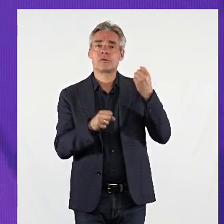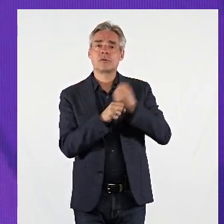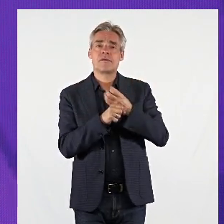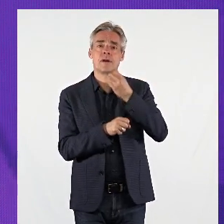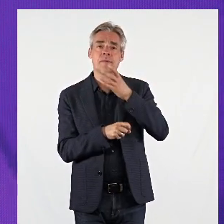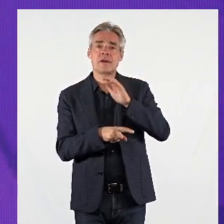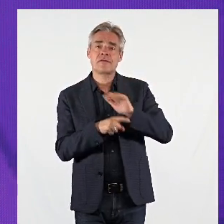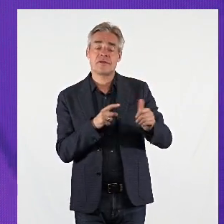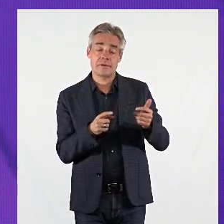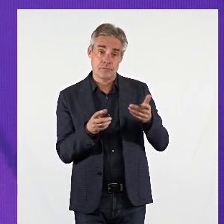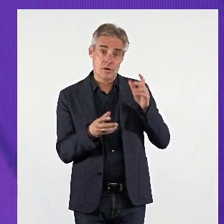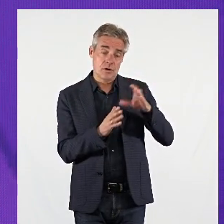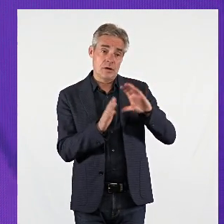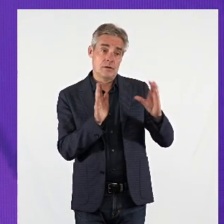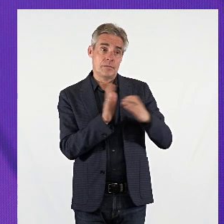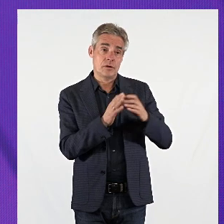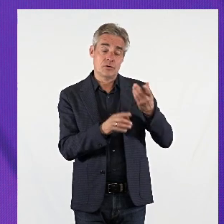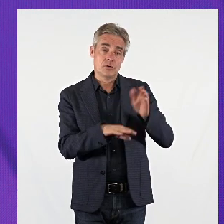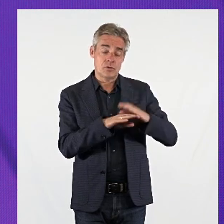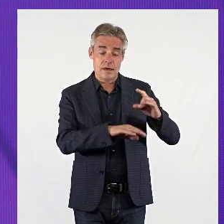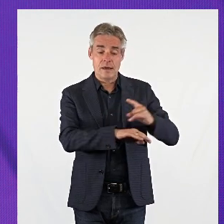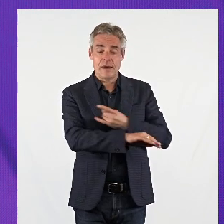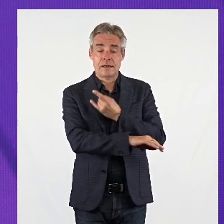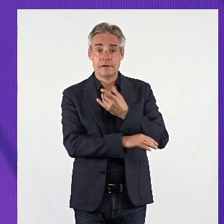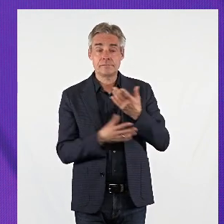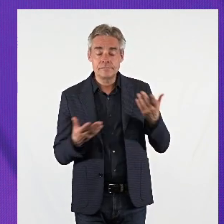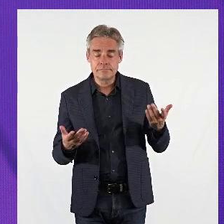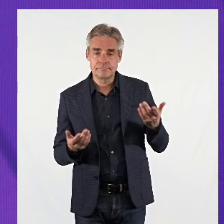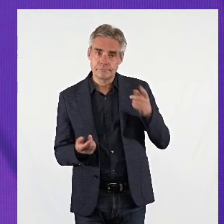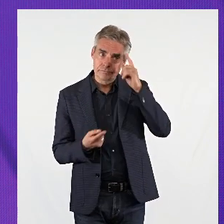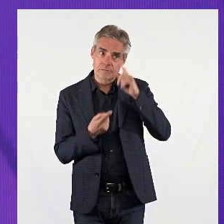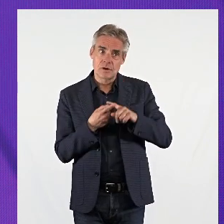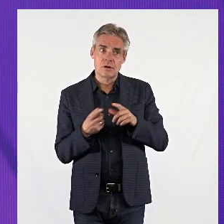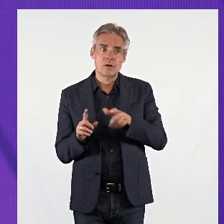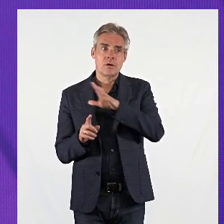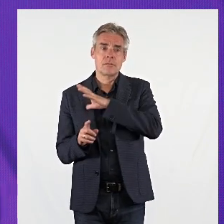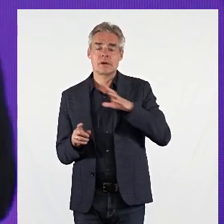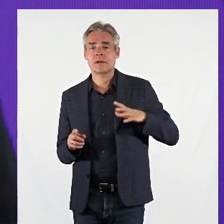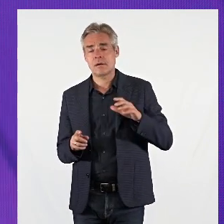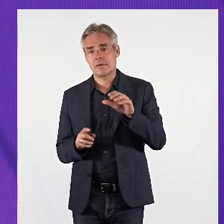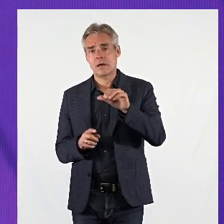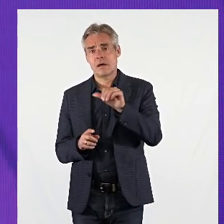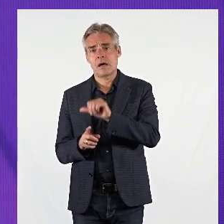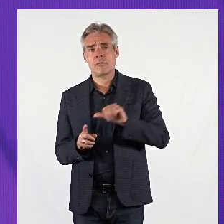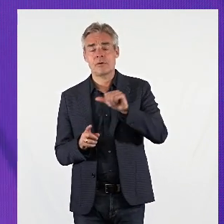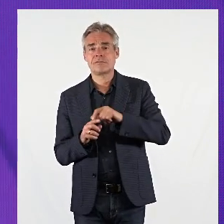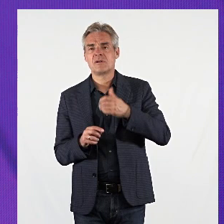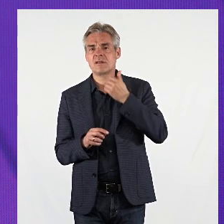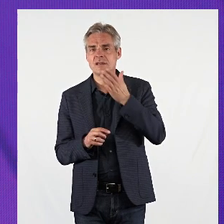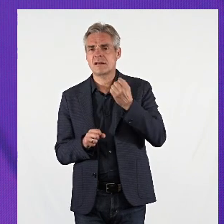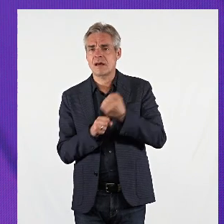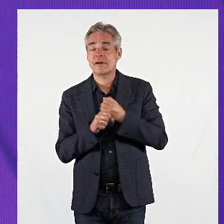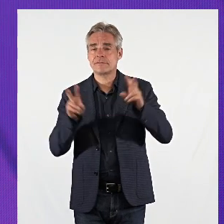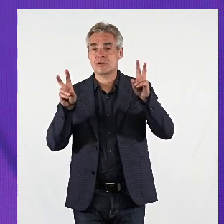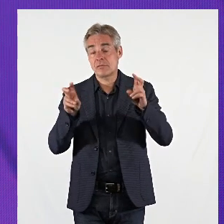EHPAD, que j'ai lu avec beaucoup d'intérêt, aussi comme les écrits de Madame Arborio sur le sale boulot, entre guillemets, le boulot qui